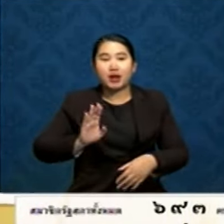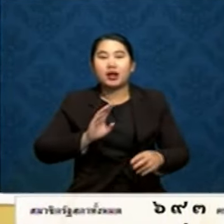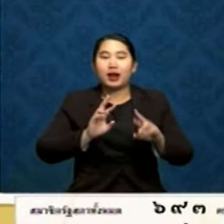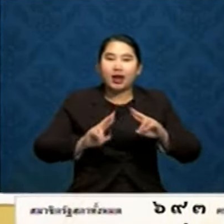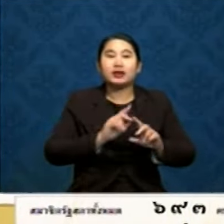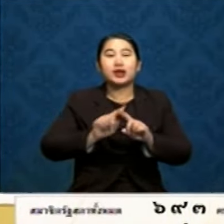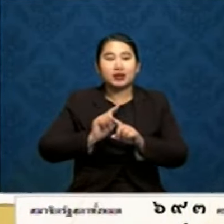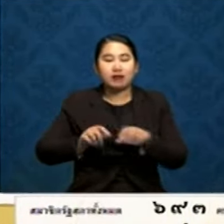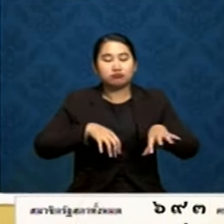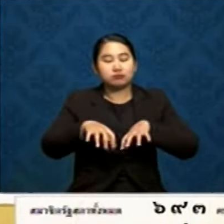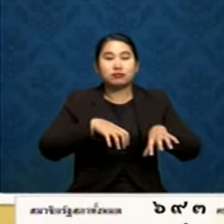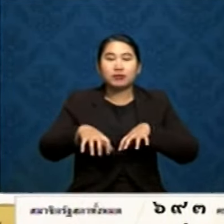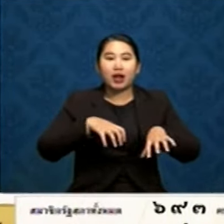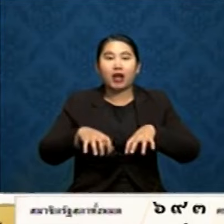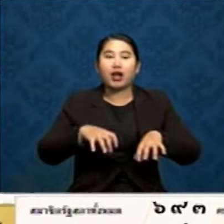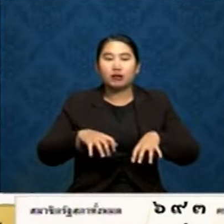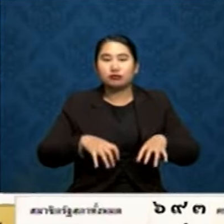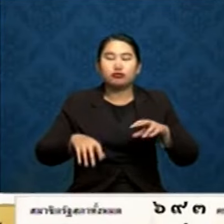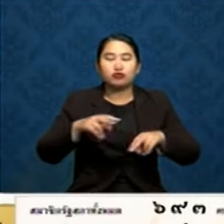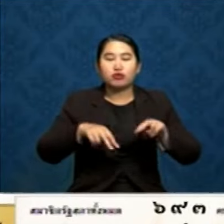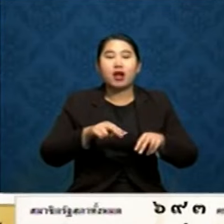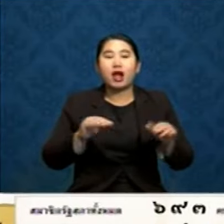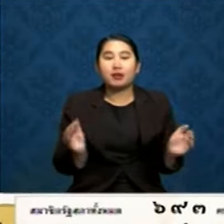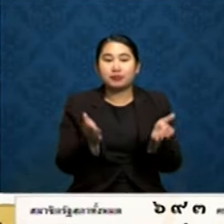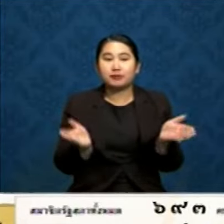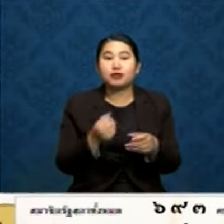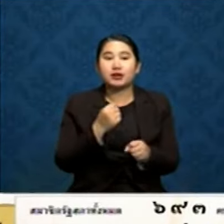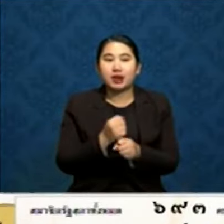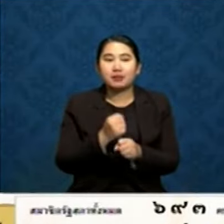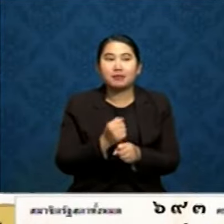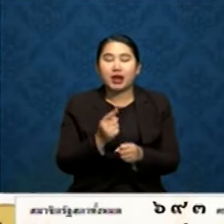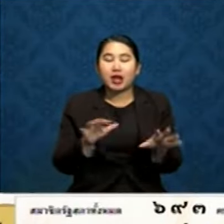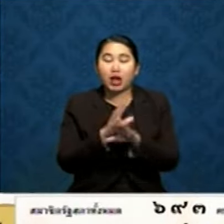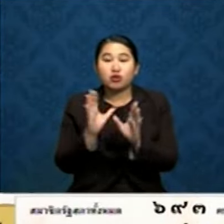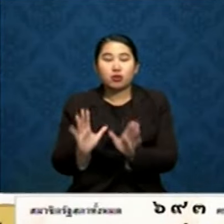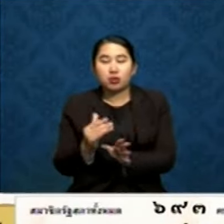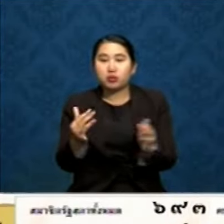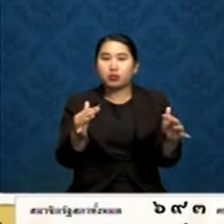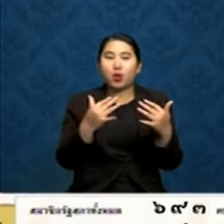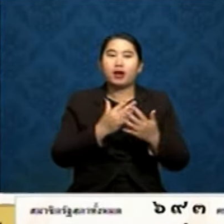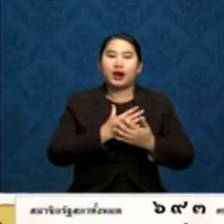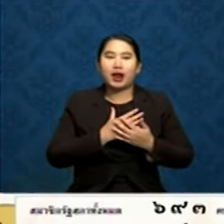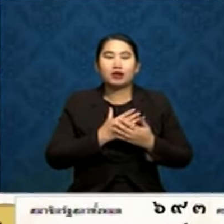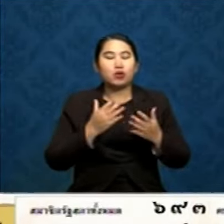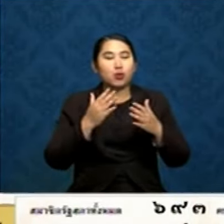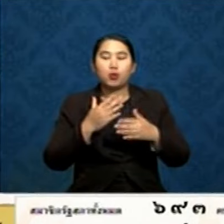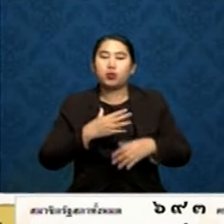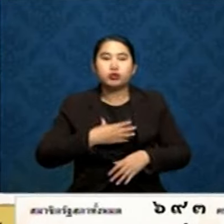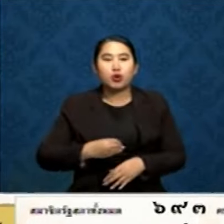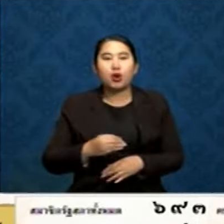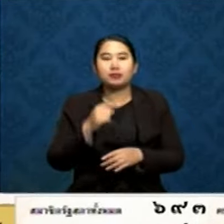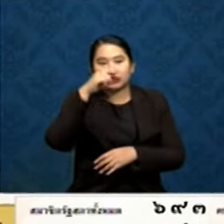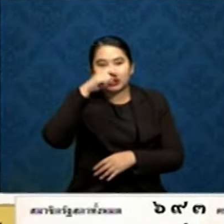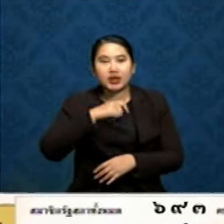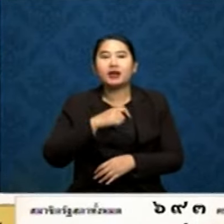ระบบพร้อมเพดังนั้นคุณจุลพันธ์เตือนว่า 1ล้านท่านนี้ขอให้เดินทางไปดำเนินการที่ธนาคารหรือที่ตู้ atm